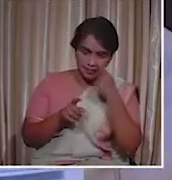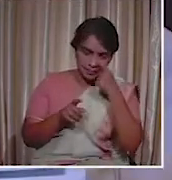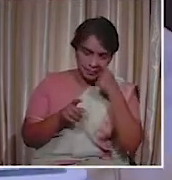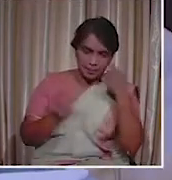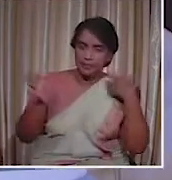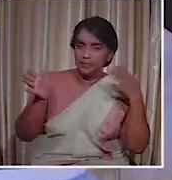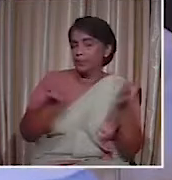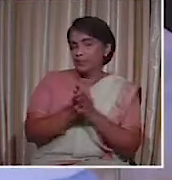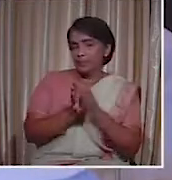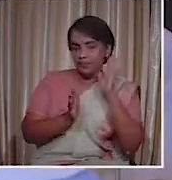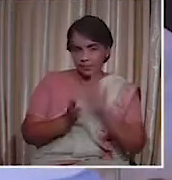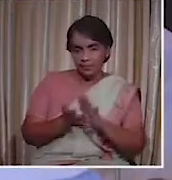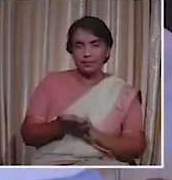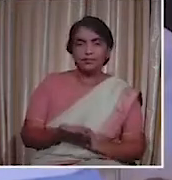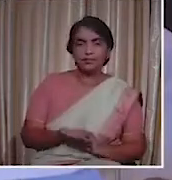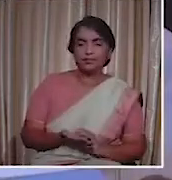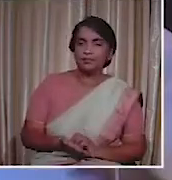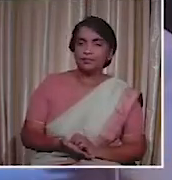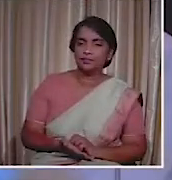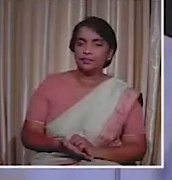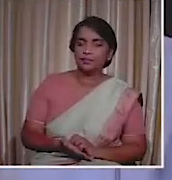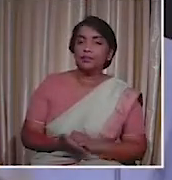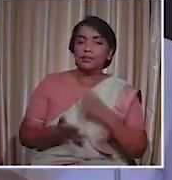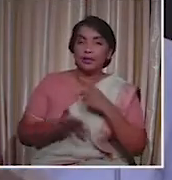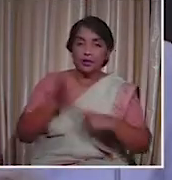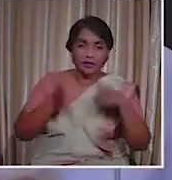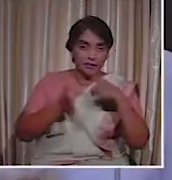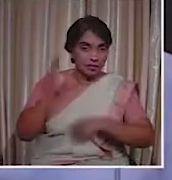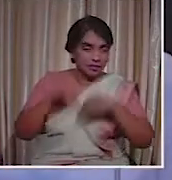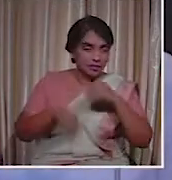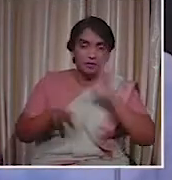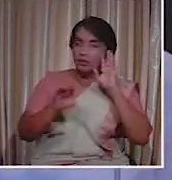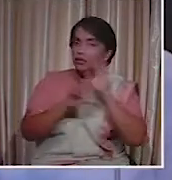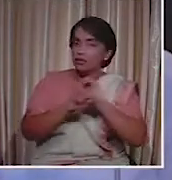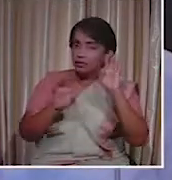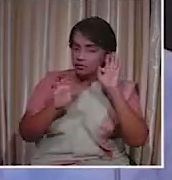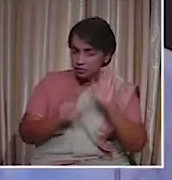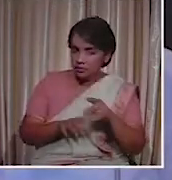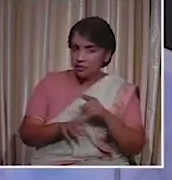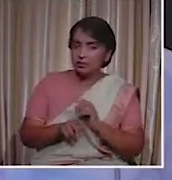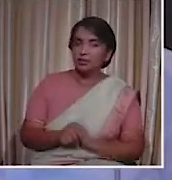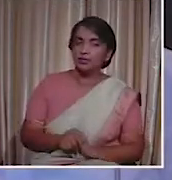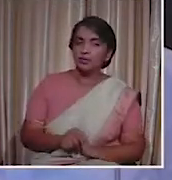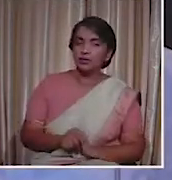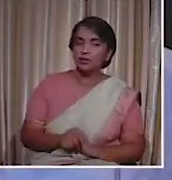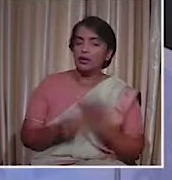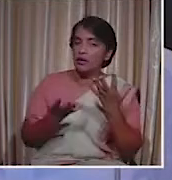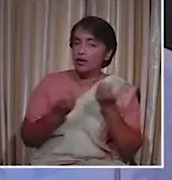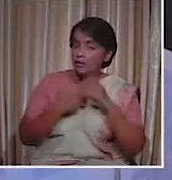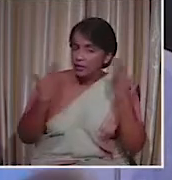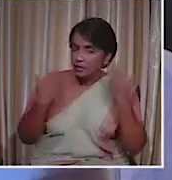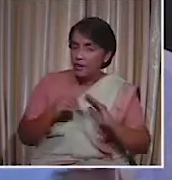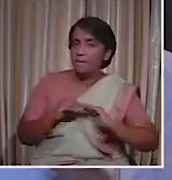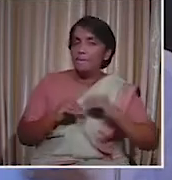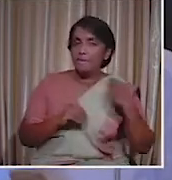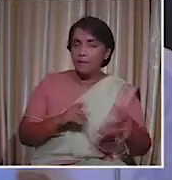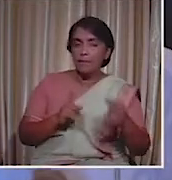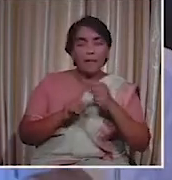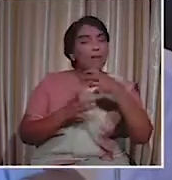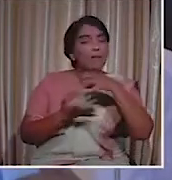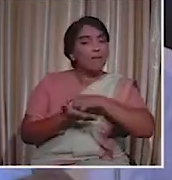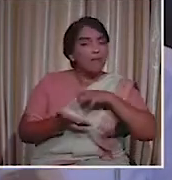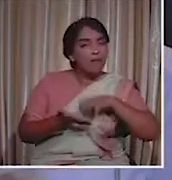අන්තර්ගත කළ තිබෙනවා. මේ නිර්දේශ මැතිවරණයට ප්‍රකාශයට පත් කිරීමෙන් ලැබීමෙන් අනතුරුව පළාත්